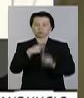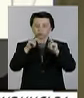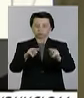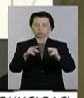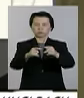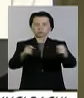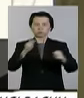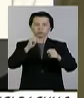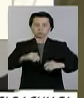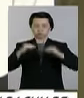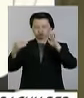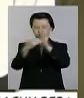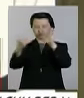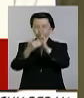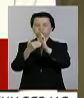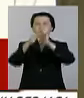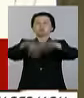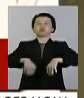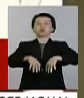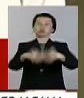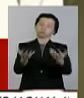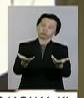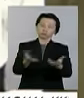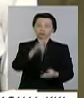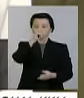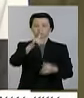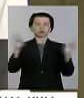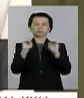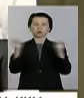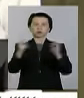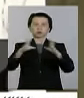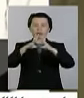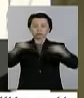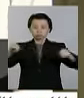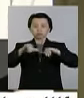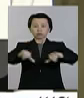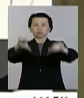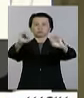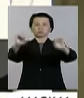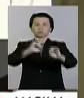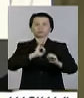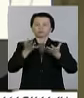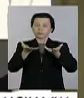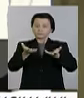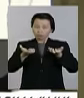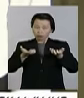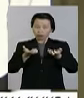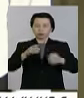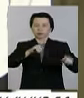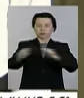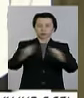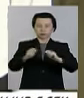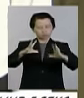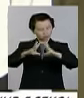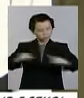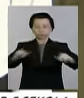tempatan banjir dah buat pun dia runtuh. Dan juga benda ini tidak ada satu penyelesaian yang kekal. Saya mahu supaya tindakan